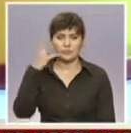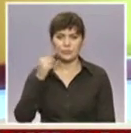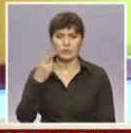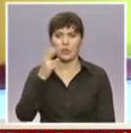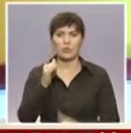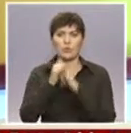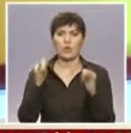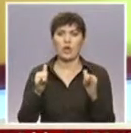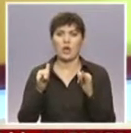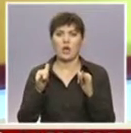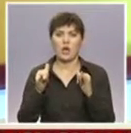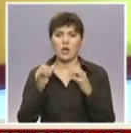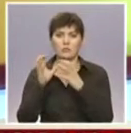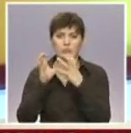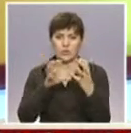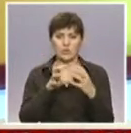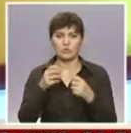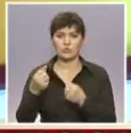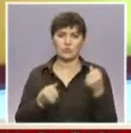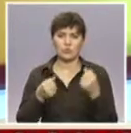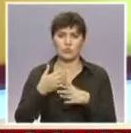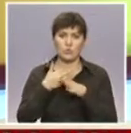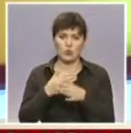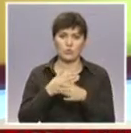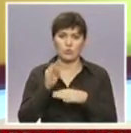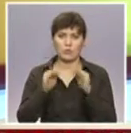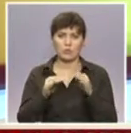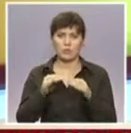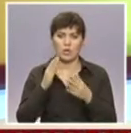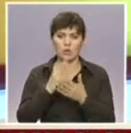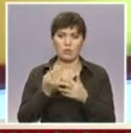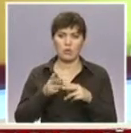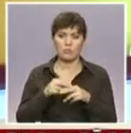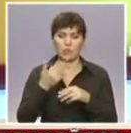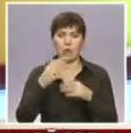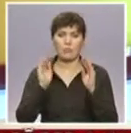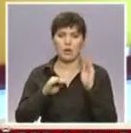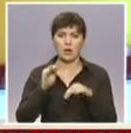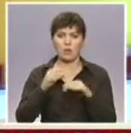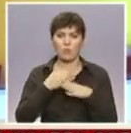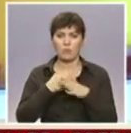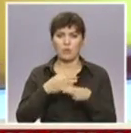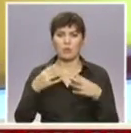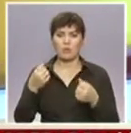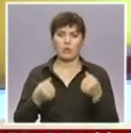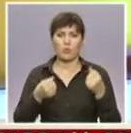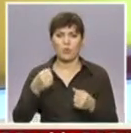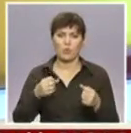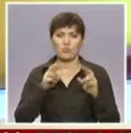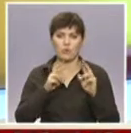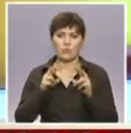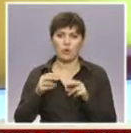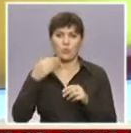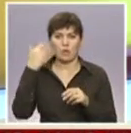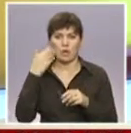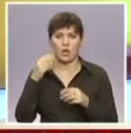Алматының 200-ден астам автобусына жүргізуші көмекшісі құрылғысы орнатылды. Бұл аппараттың көмегімен көлік жүргізушісі